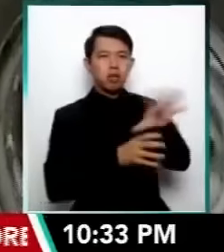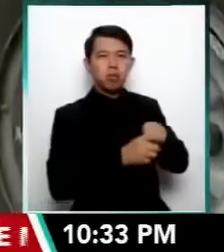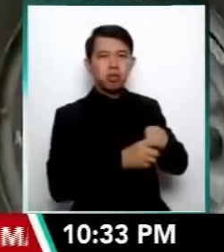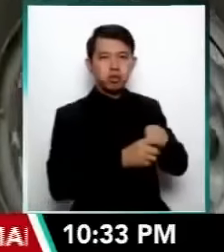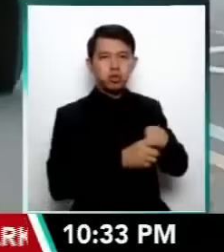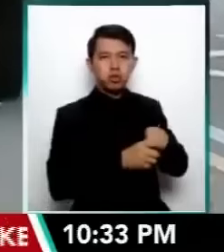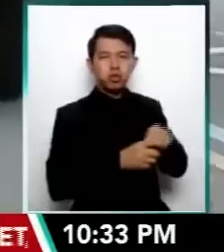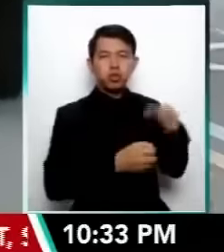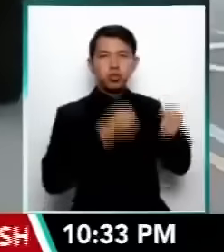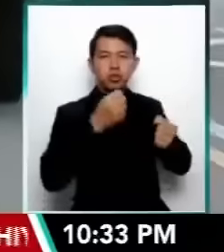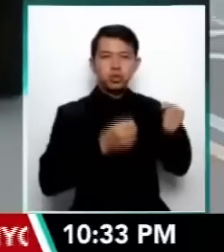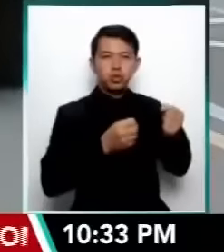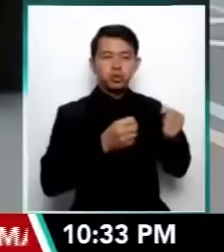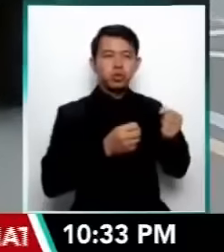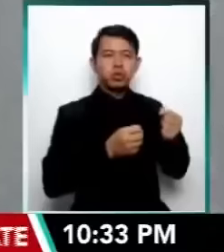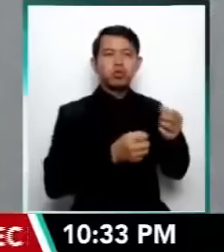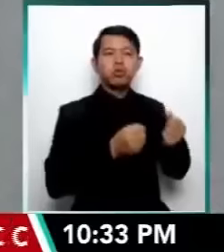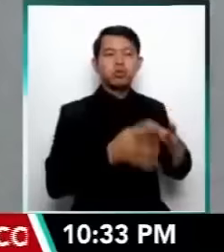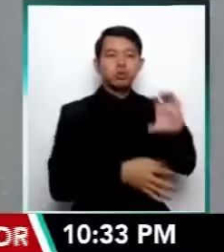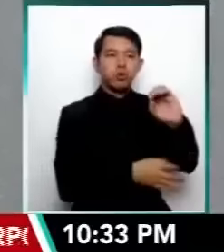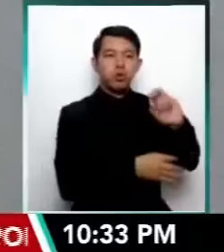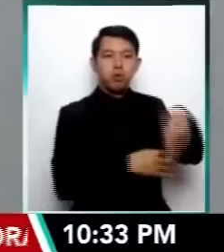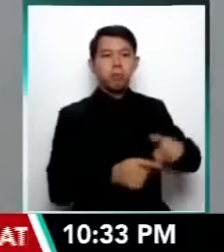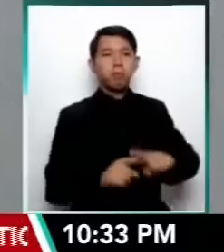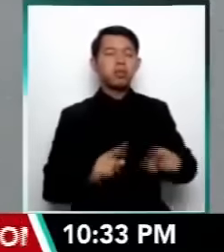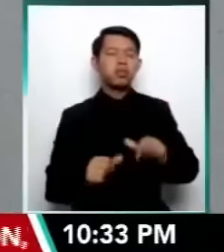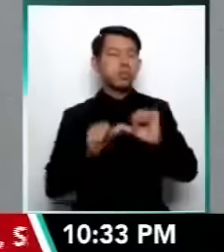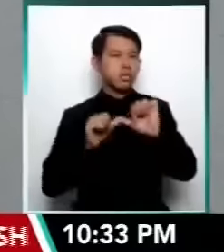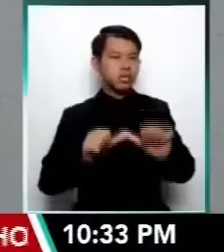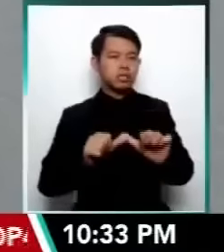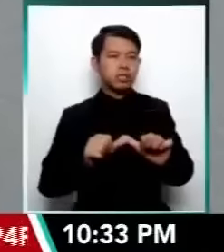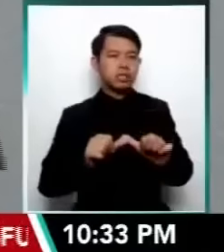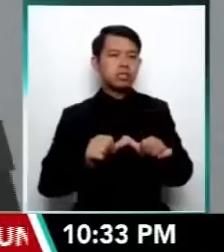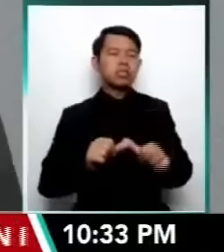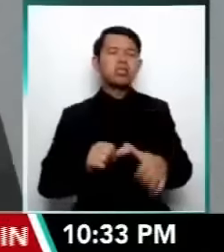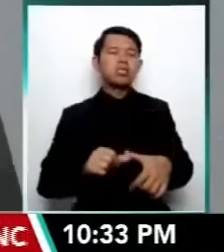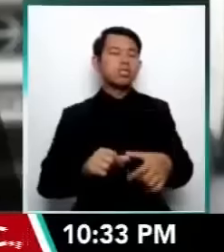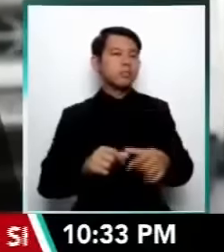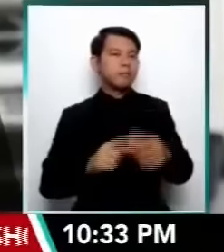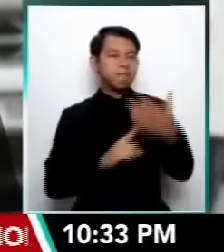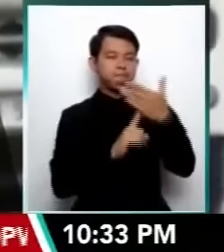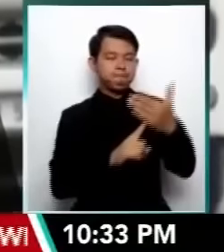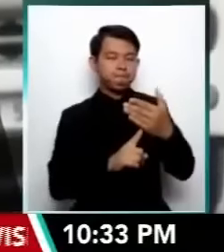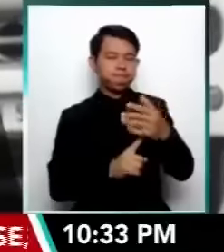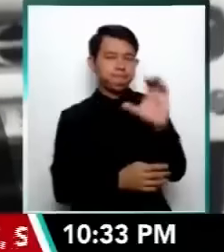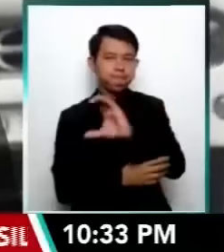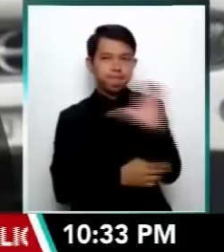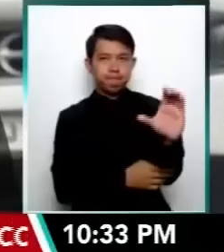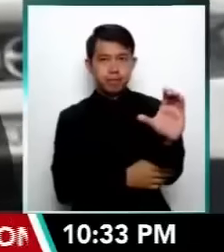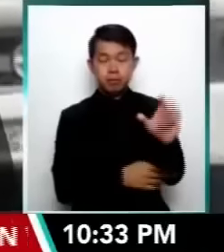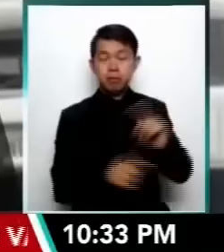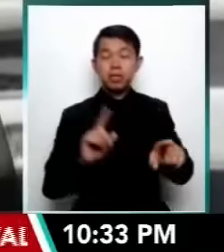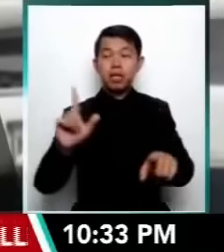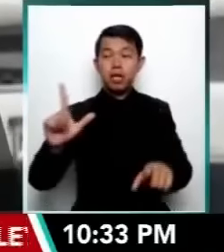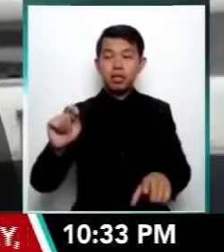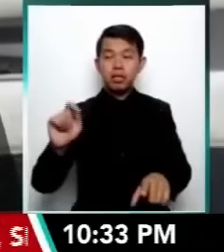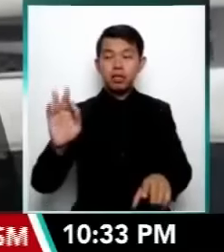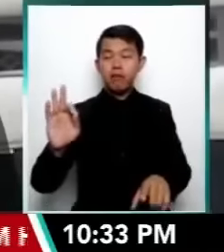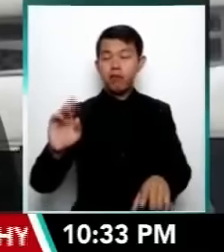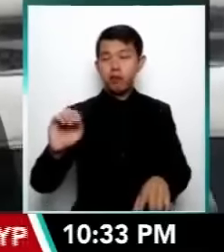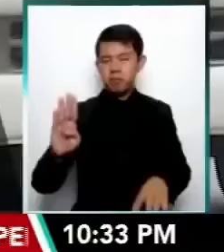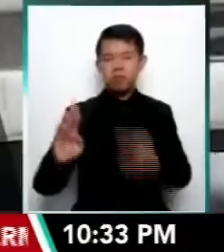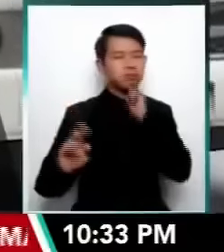pasada hanggang 29 at tatama pa sa mismong Pasko, hindi nag-aalala ang LTFRB. Nariyan naman daw ang tricycle, bus at